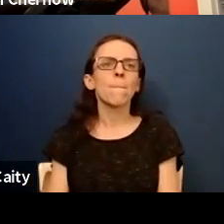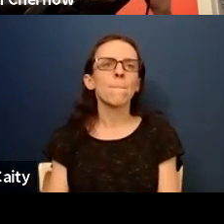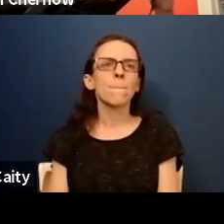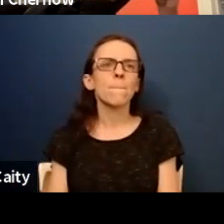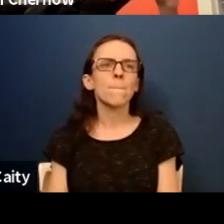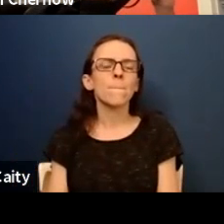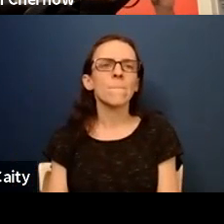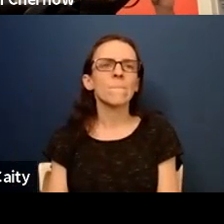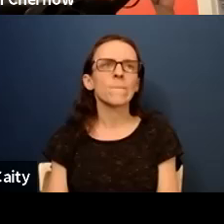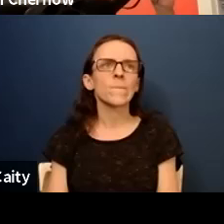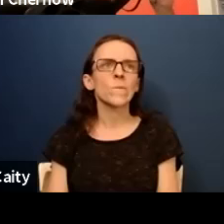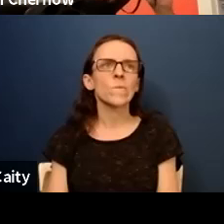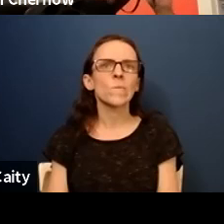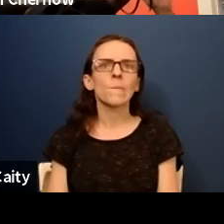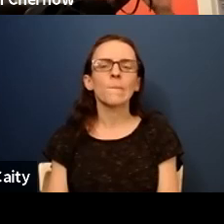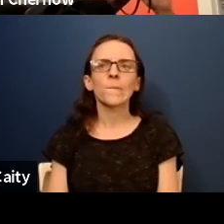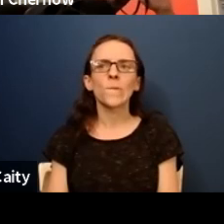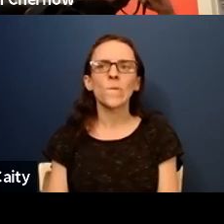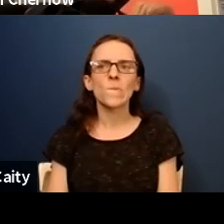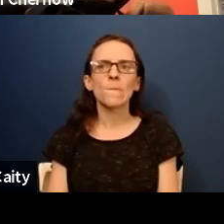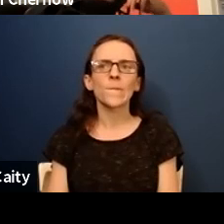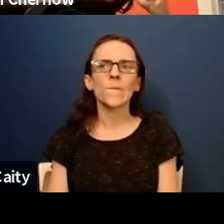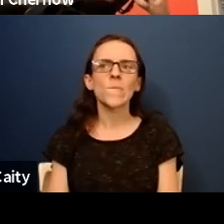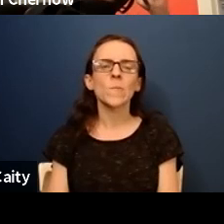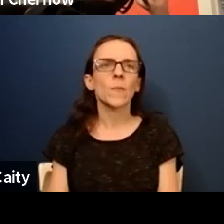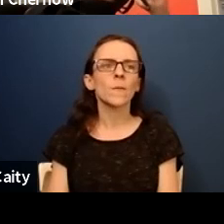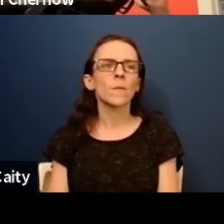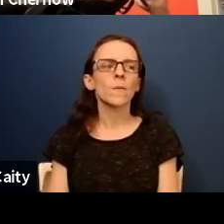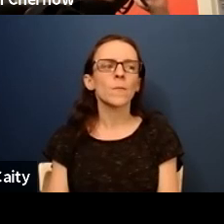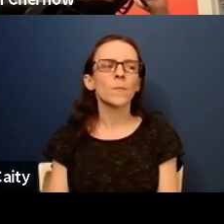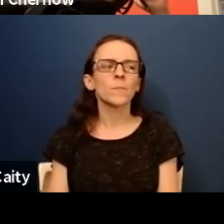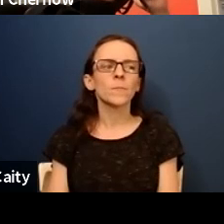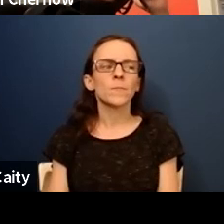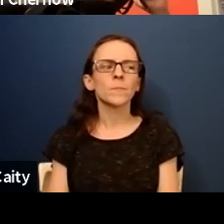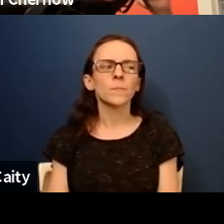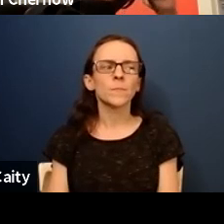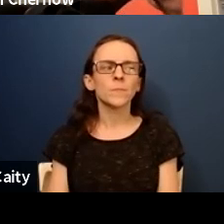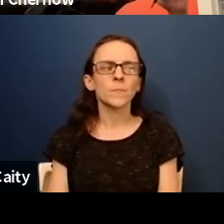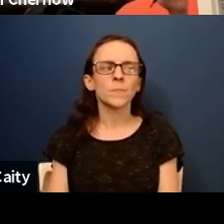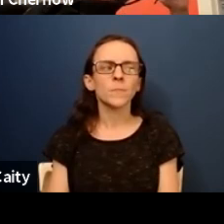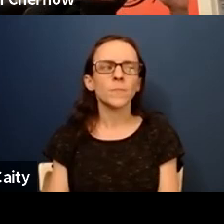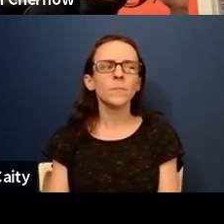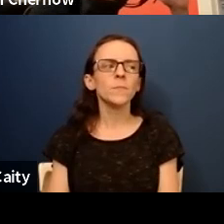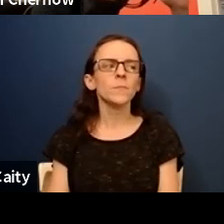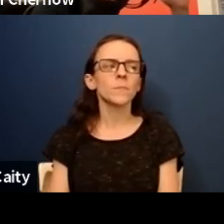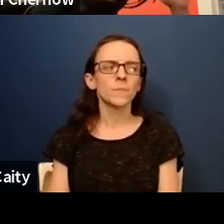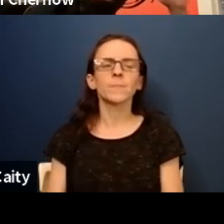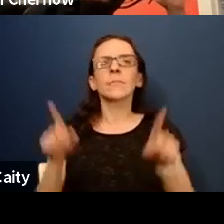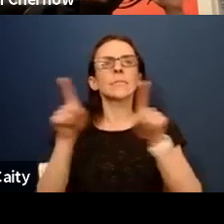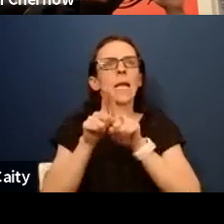同樣呢3間 exam school 咧都係一樣。 Same idea goes to the 3 exam